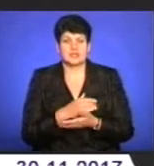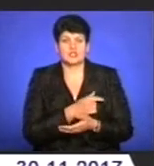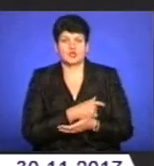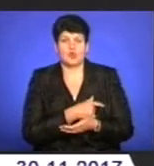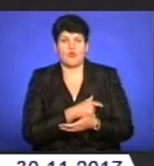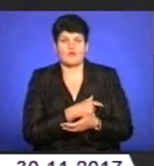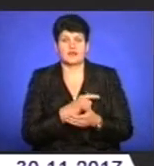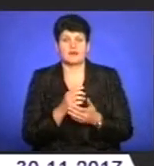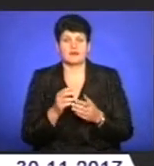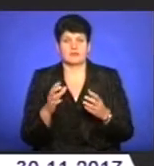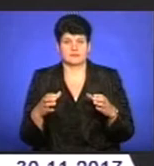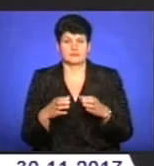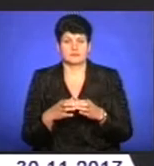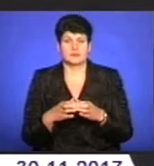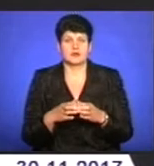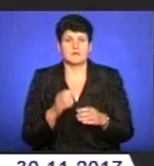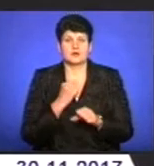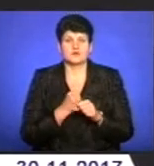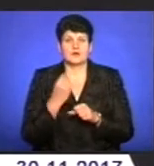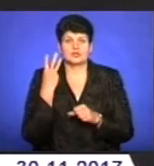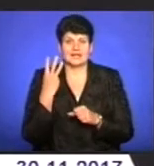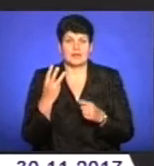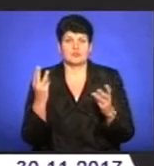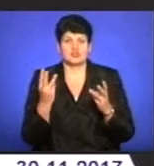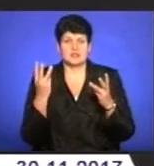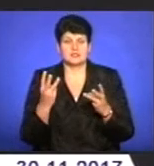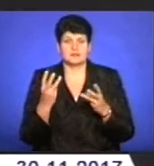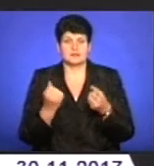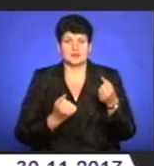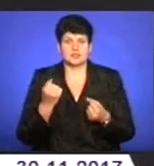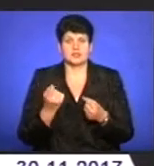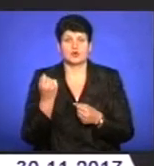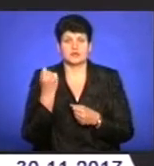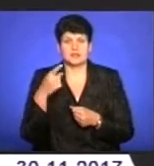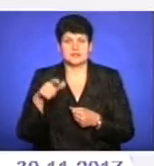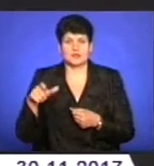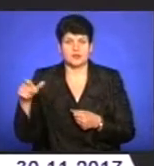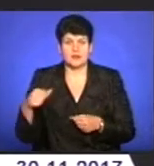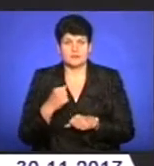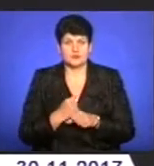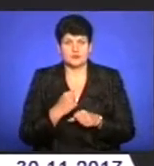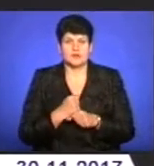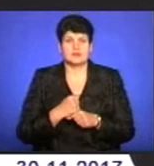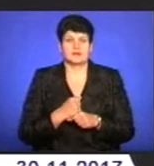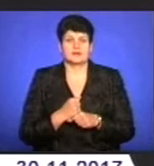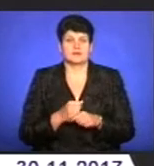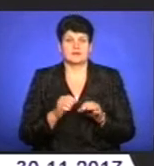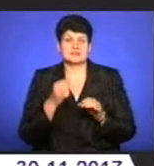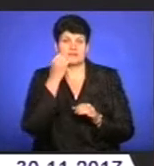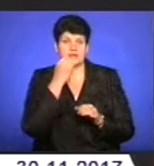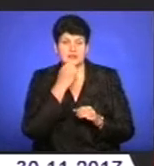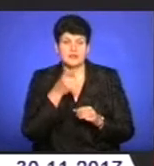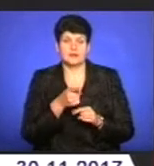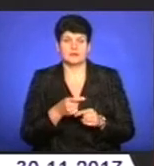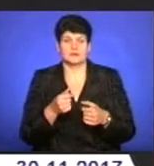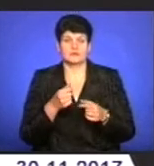місці пожежі працювало 3 пожежних автомобіля, 11 осіб особового складу. Завдяки злагодженим діям